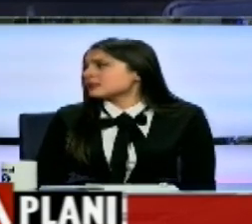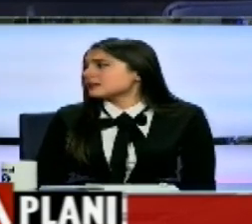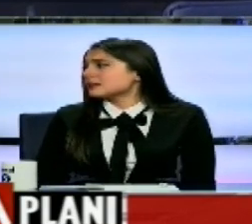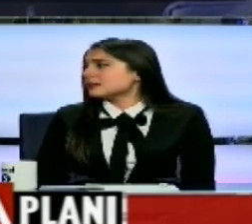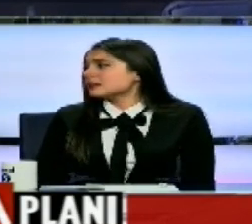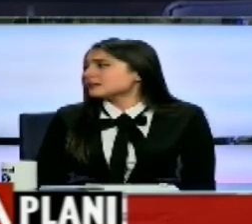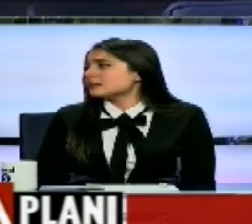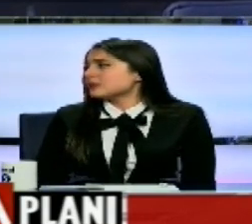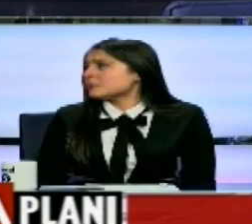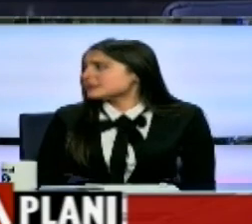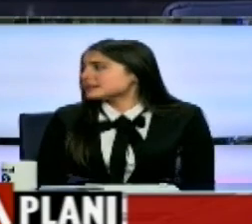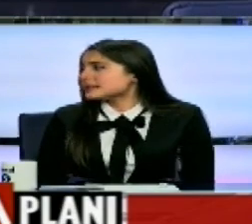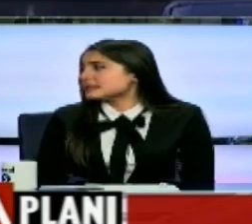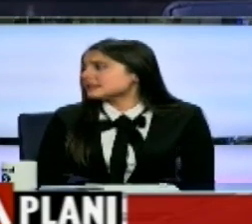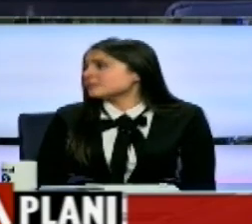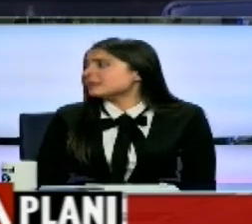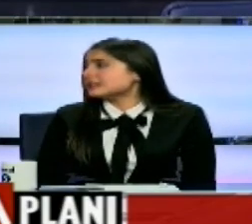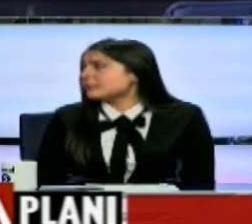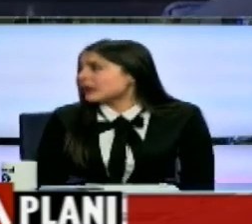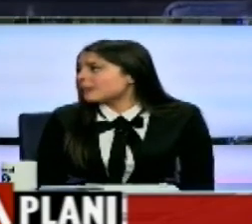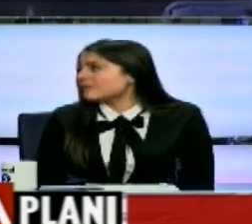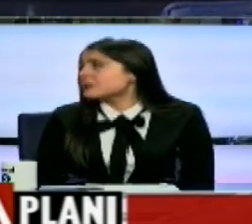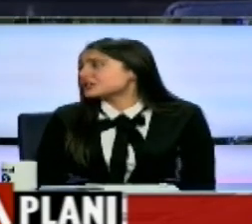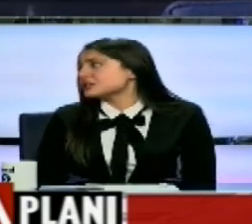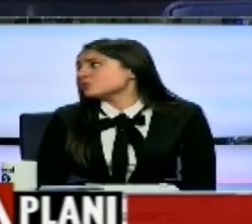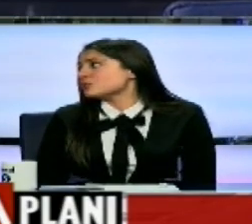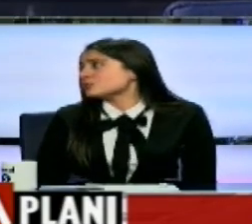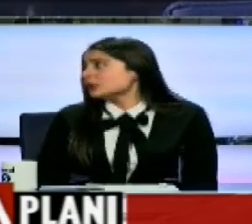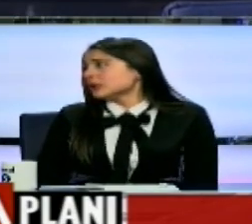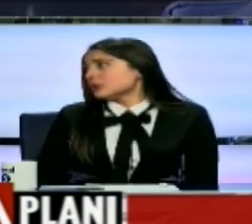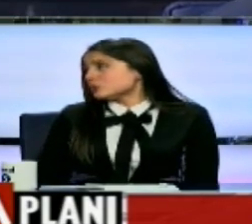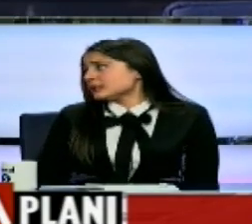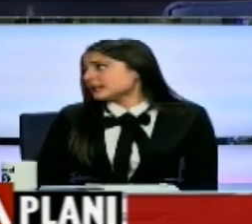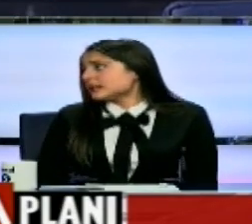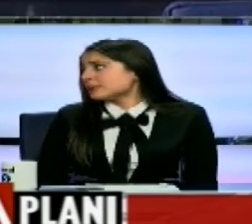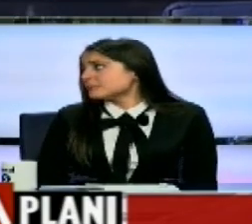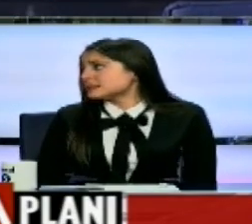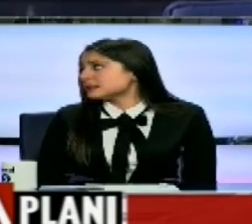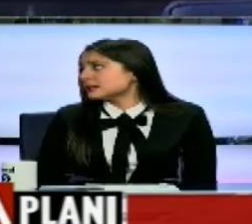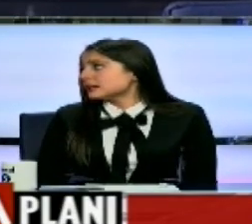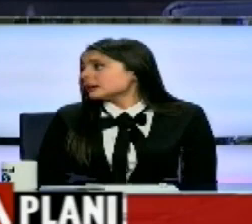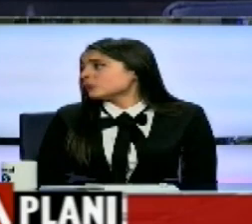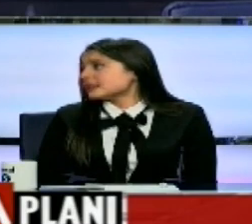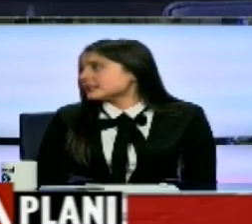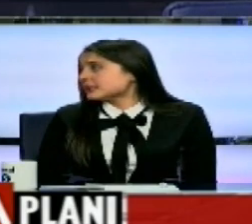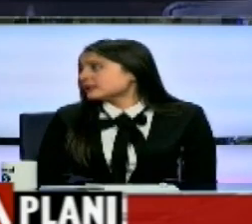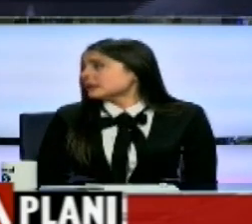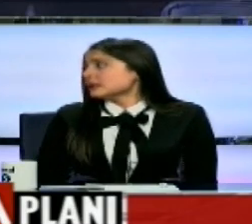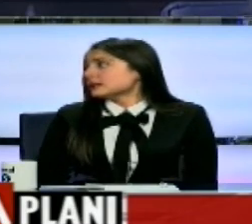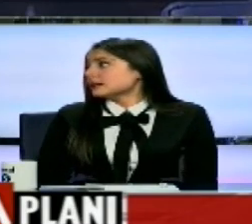Aslında hepimizin de istediği gibi birlik, beraber ve barış istiyoruz. Türkiye hepimizin